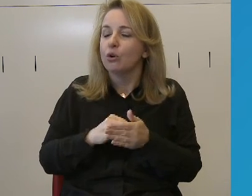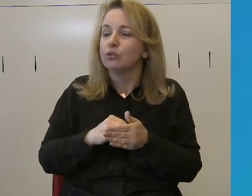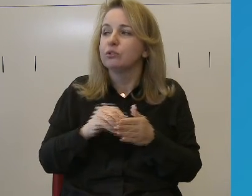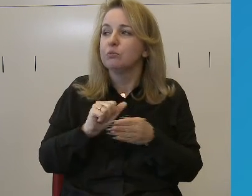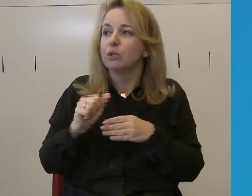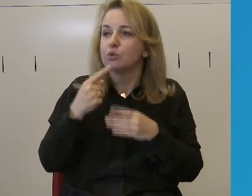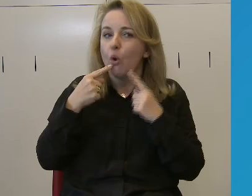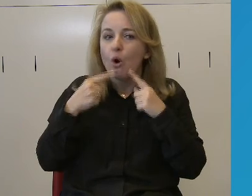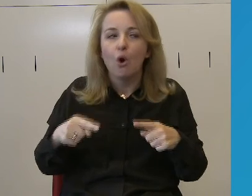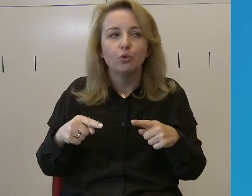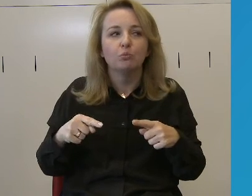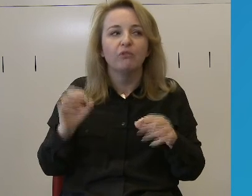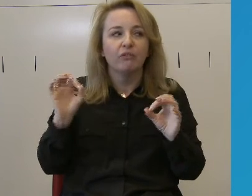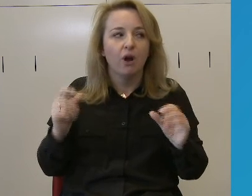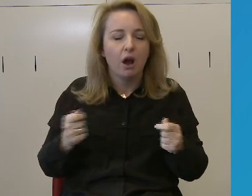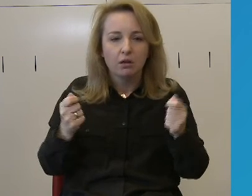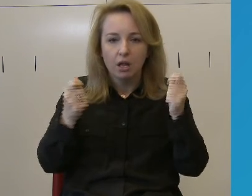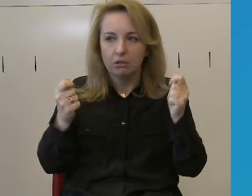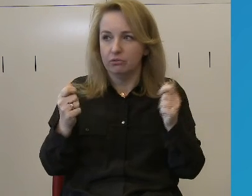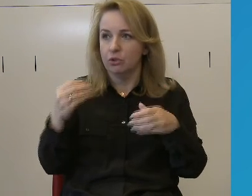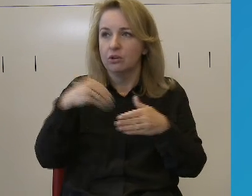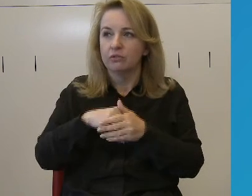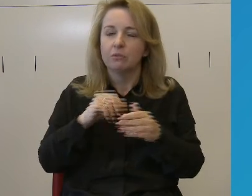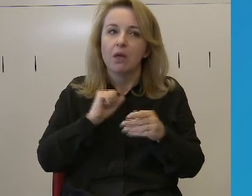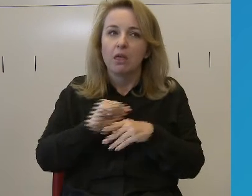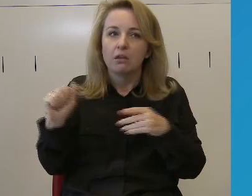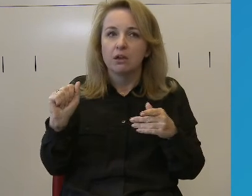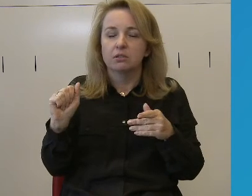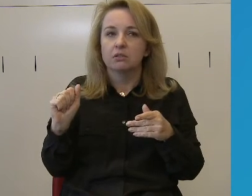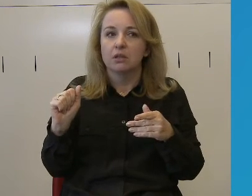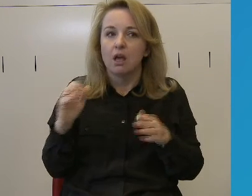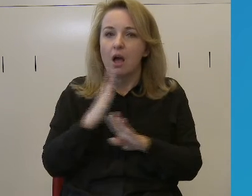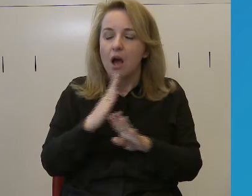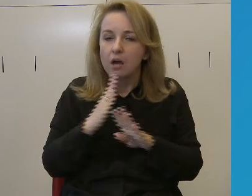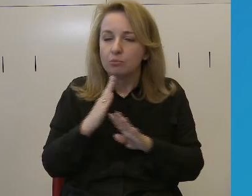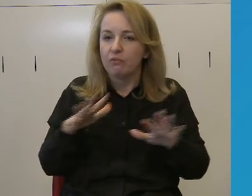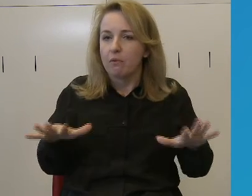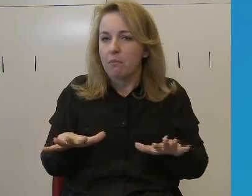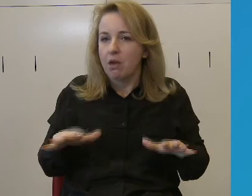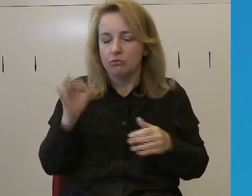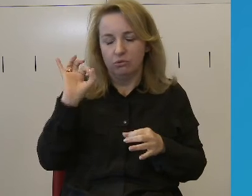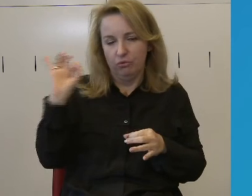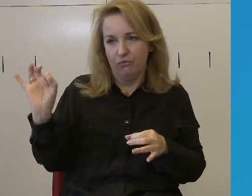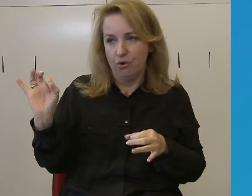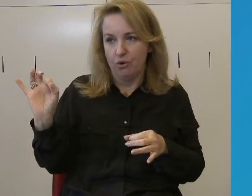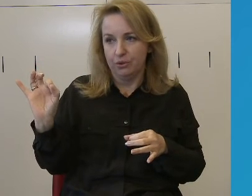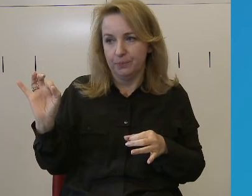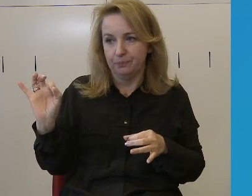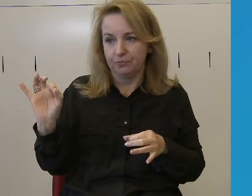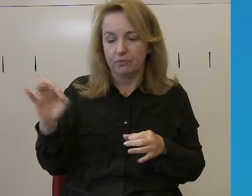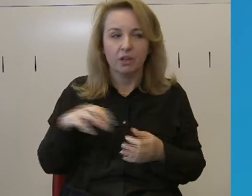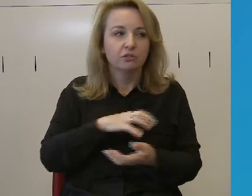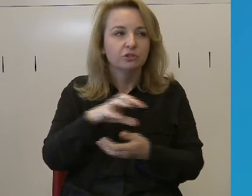za kreatywność, w tych, którzy odpowiadają za atmosferę danego miejsca. Innymi słowy,